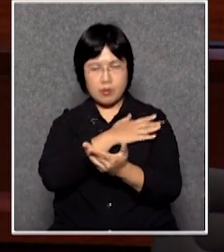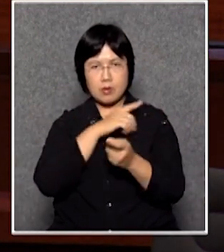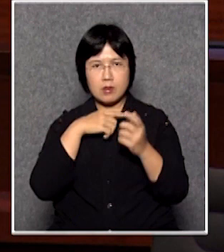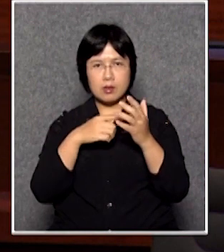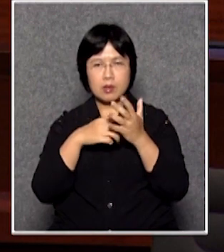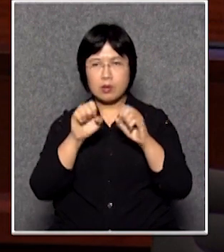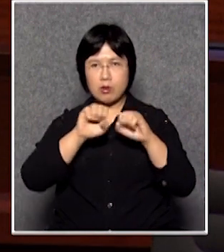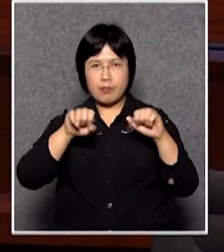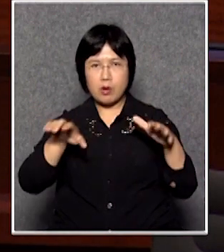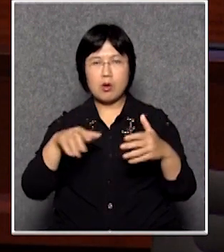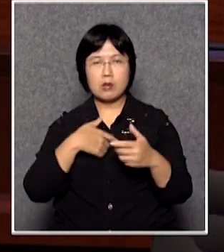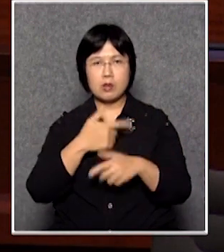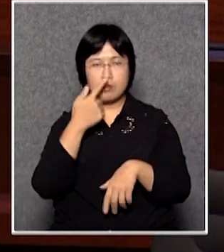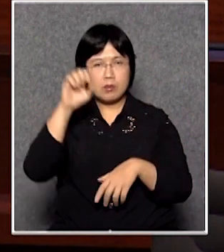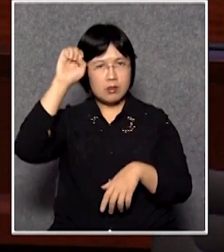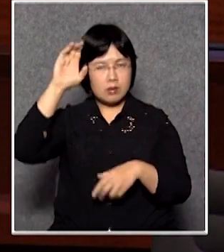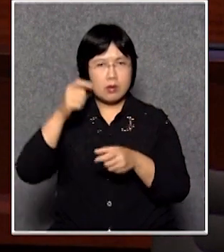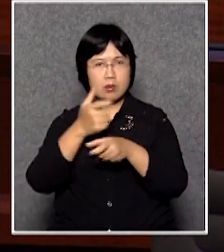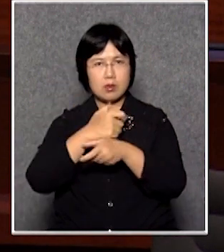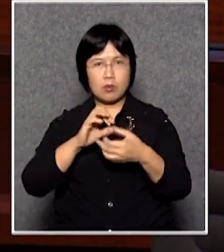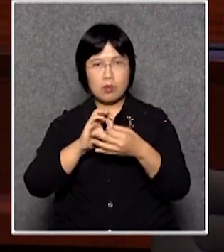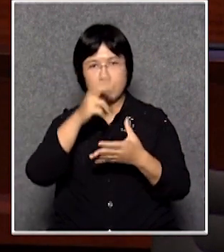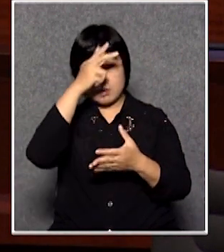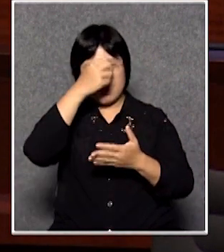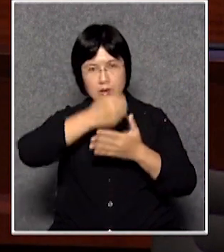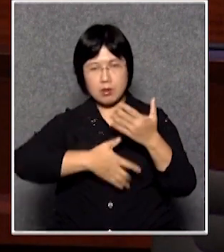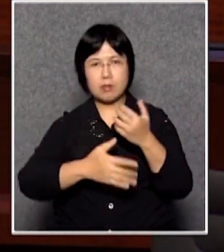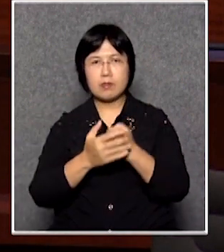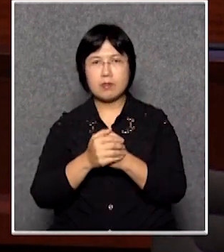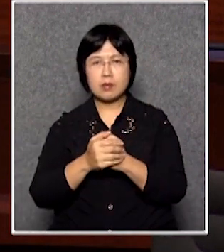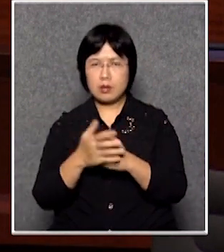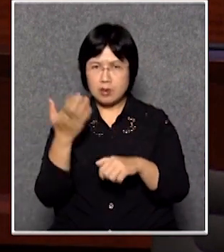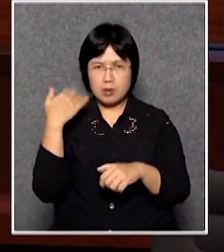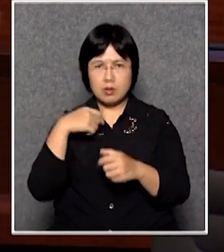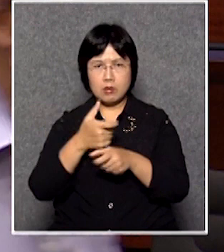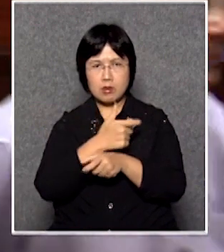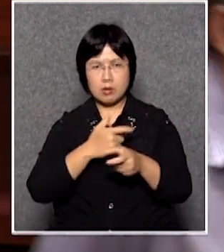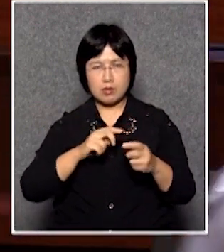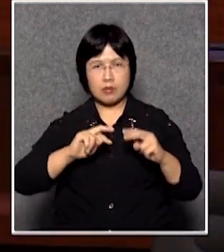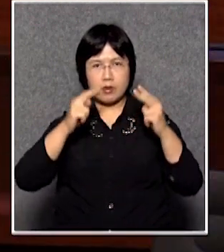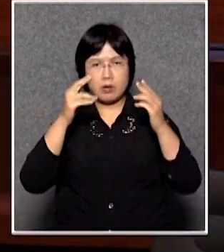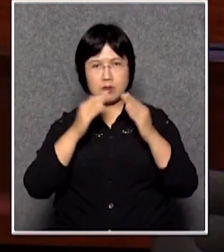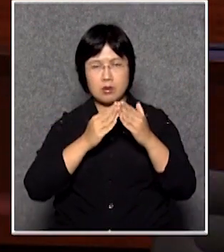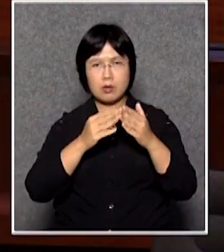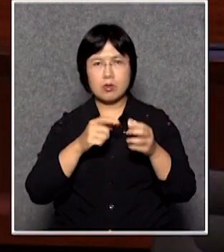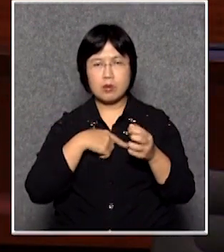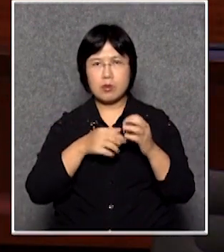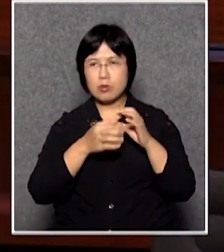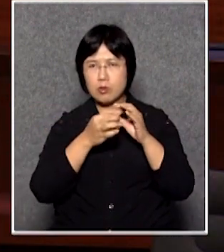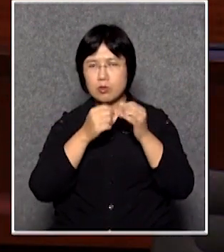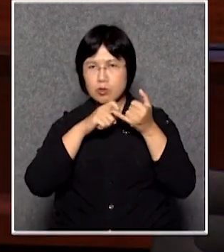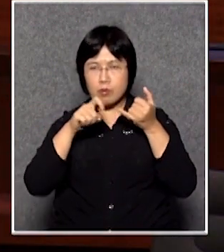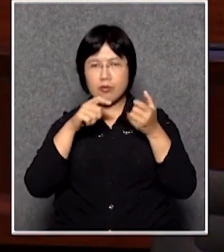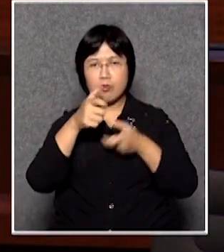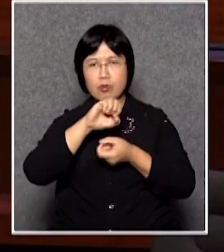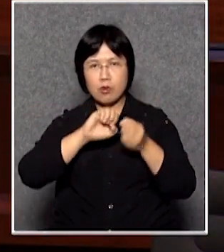播和創意產業有關的政策。原本的商务及经济发展局通讯及科技科已经可